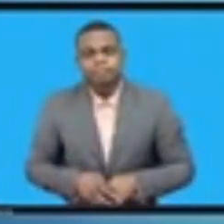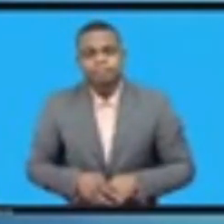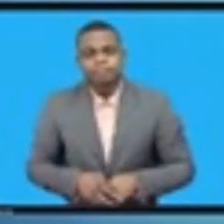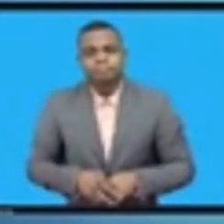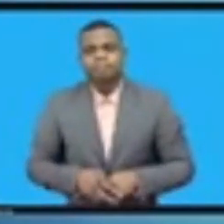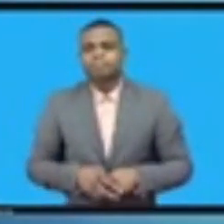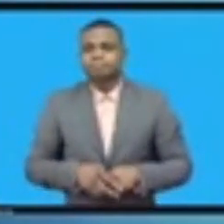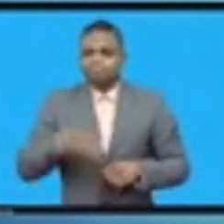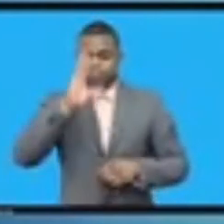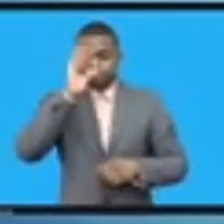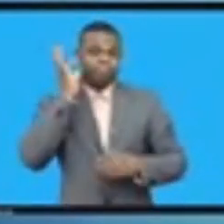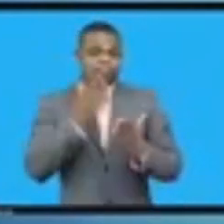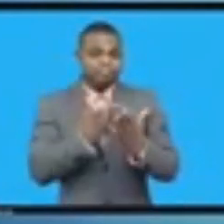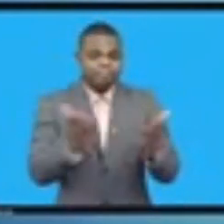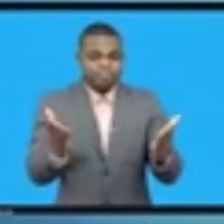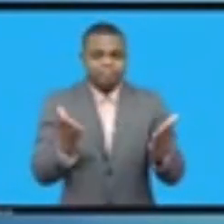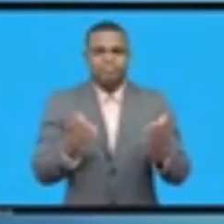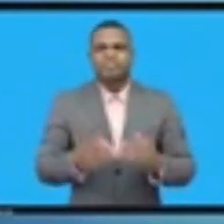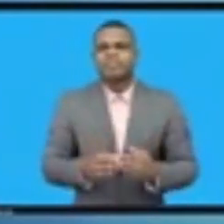在这个